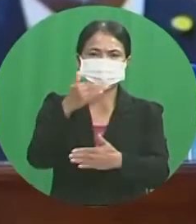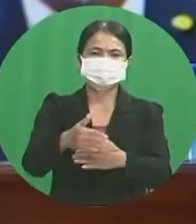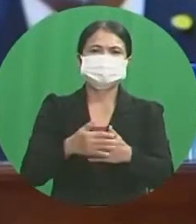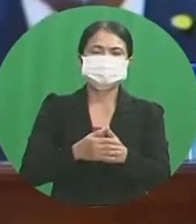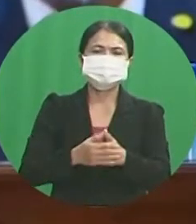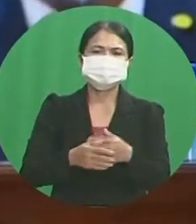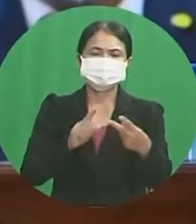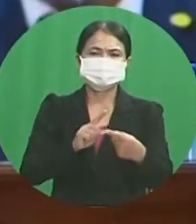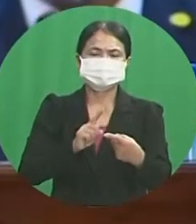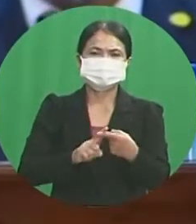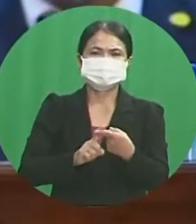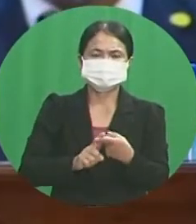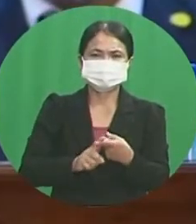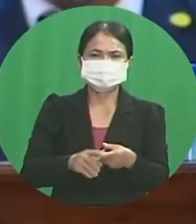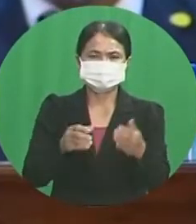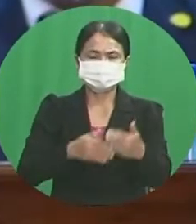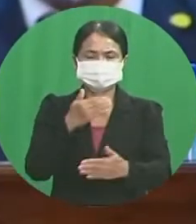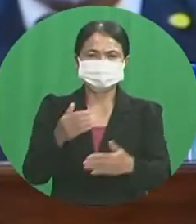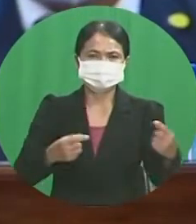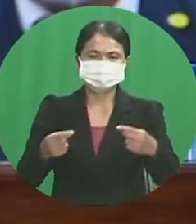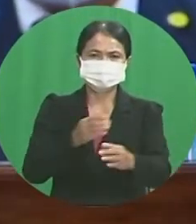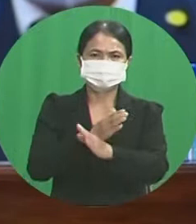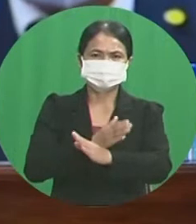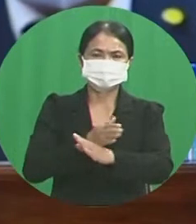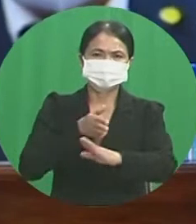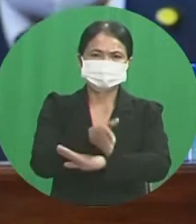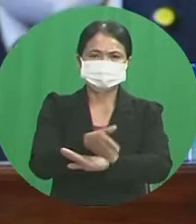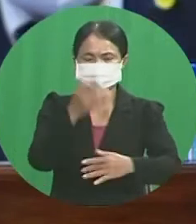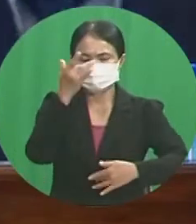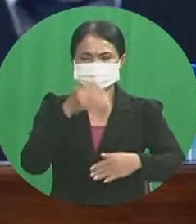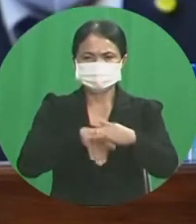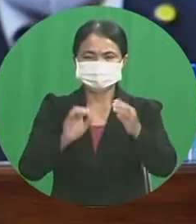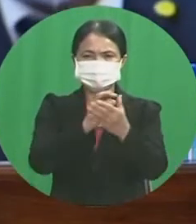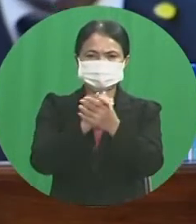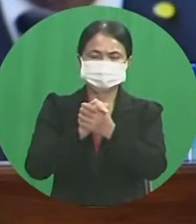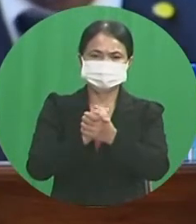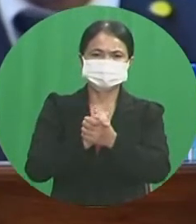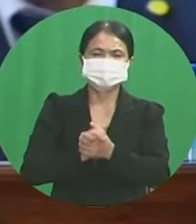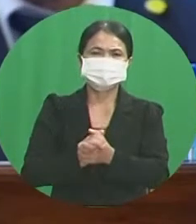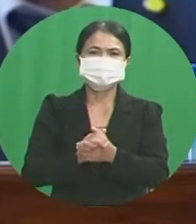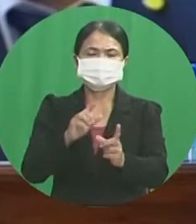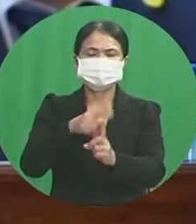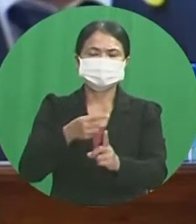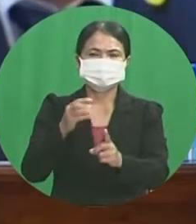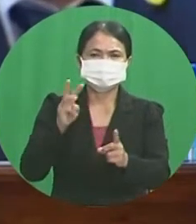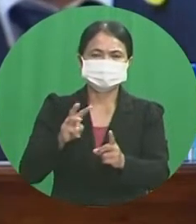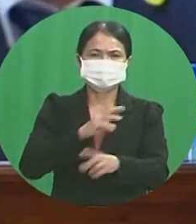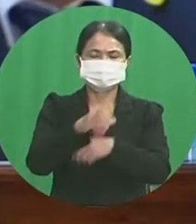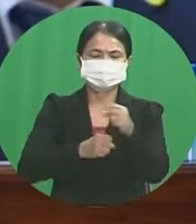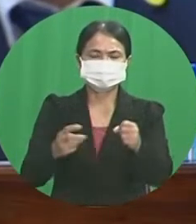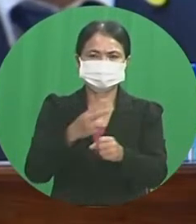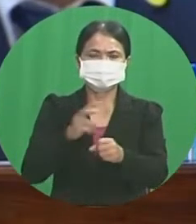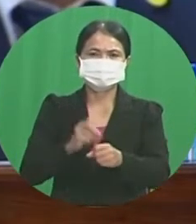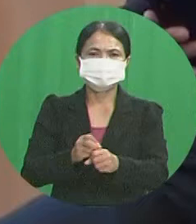ដំណាក់កាលទី1គឺដំណាក់កាលប្រយុទ្ធនិងទប់ស្កាត់ការឆ្លងជំងឺចូលក្នុងសហគមន៍ចាប់ពីខែមីនាឆ្នាំ